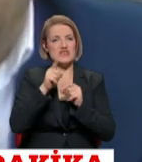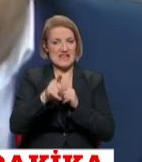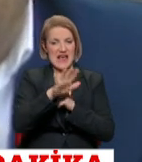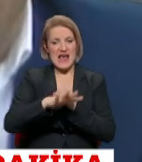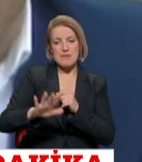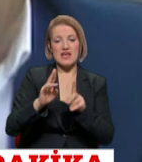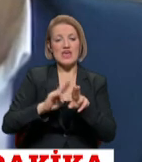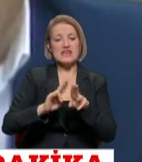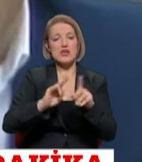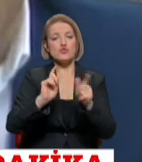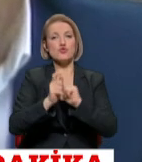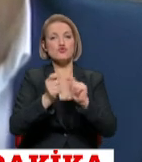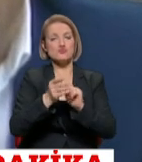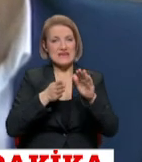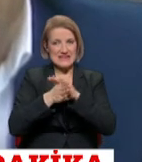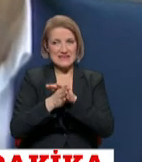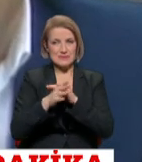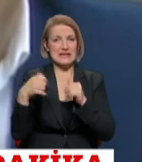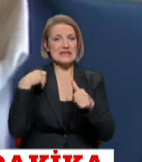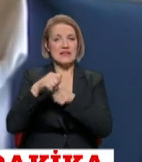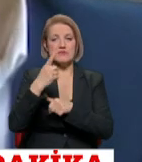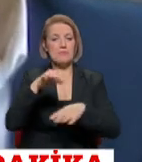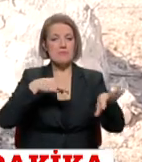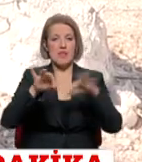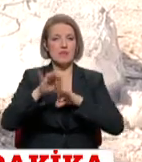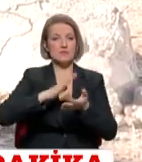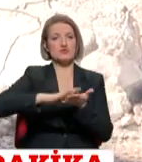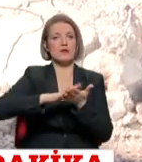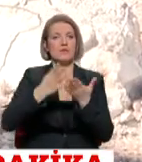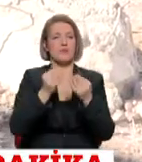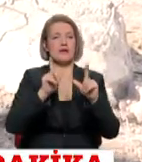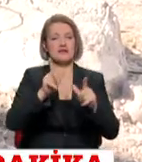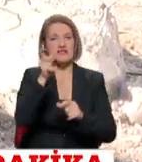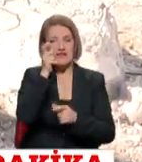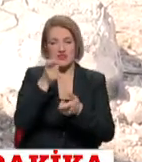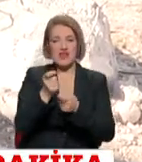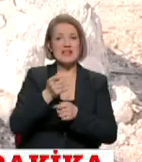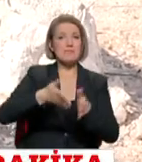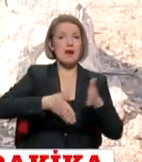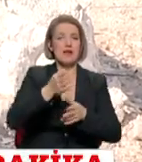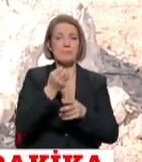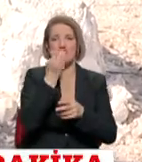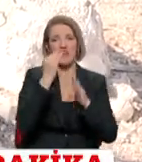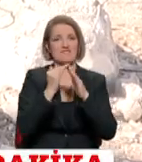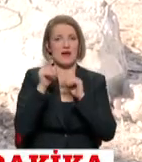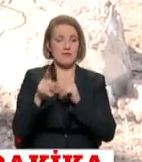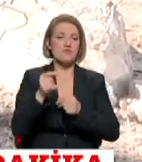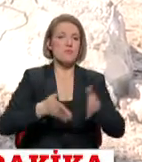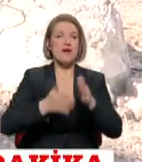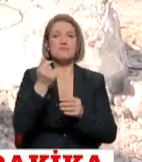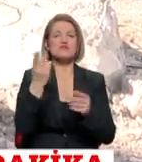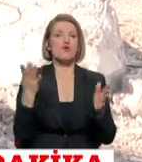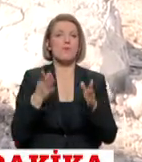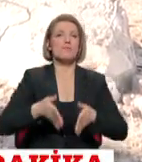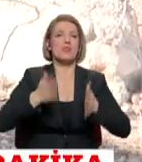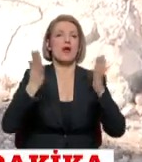hepsinin kentsel dönüşüme girip yeni bir planlamayla düzeltilmesi. Dikkat çektiği mahallelerden biri de Bahçeli Evler'di. Bu mahallede de birçok